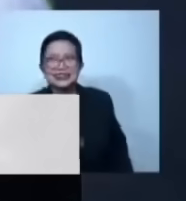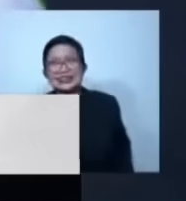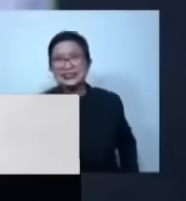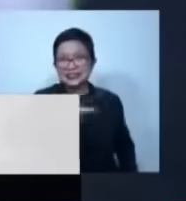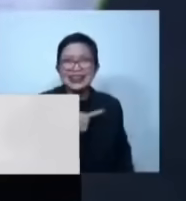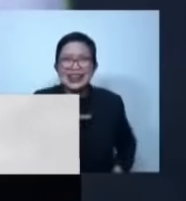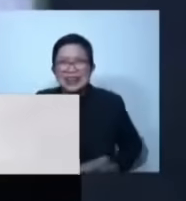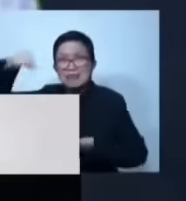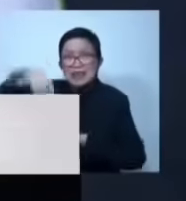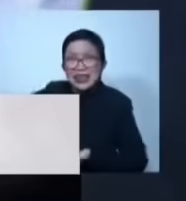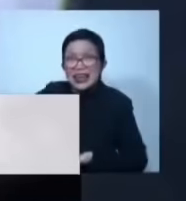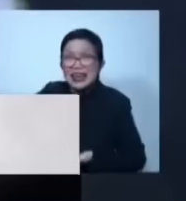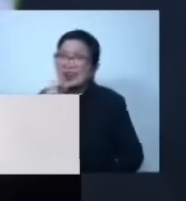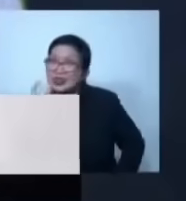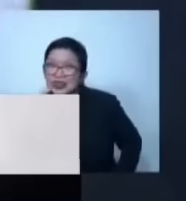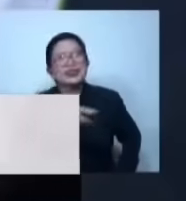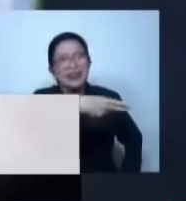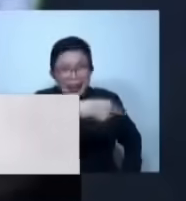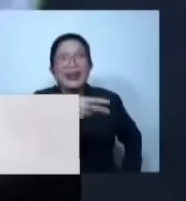memilih untuk